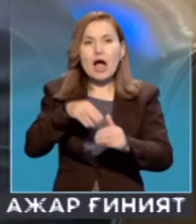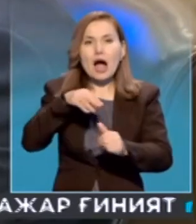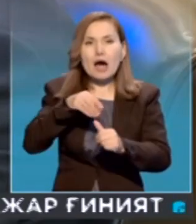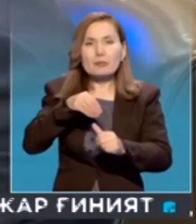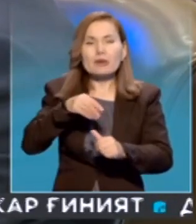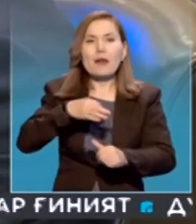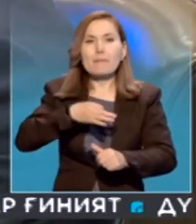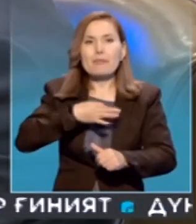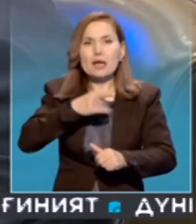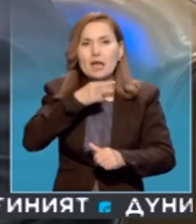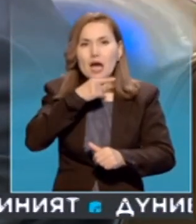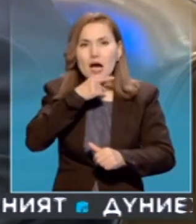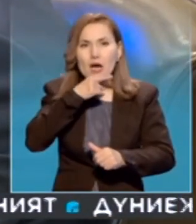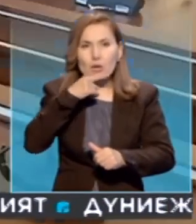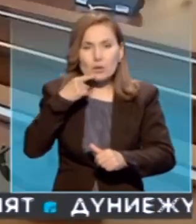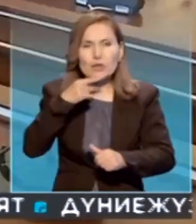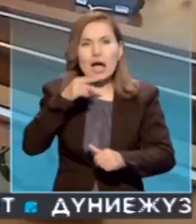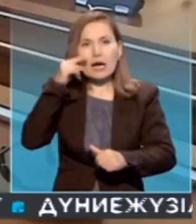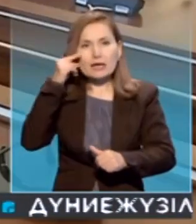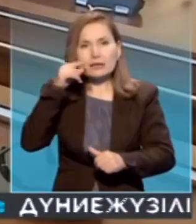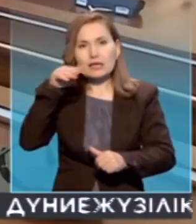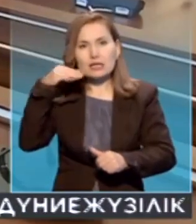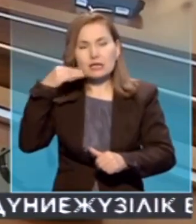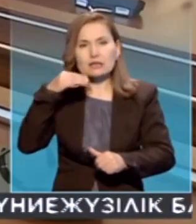Беларусь, Қырғызстан және Тәжікстан елінен келді.